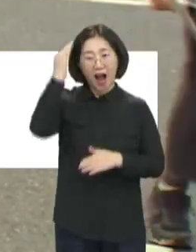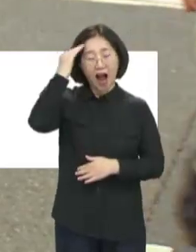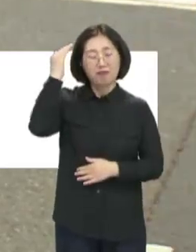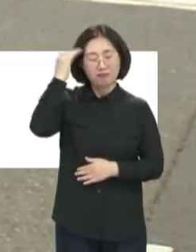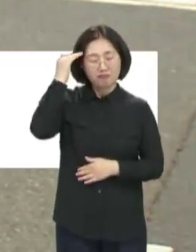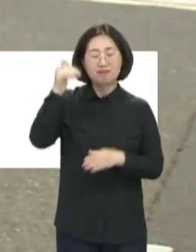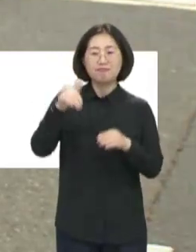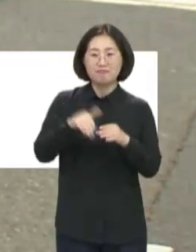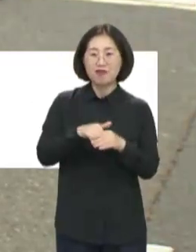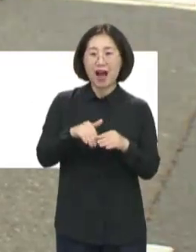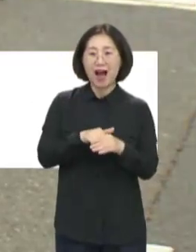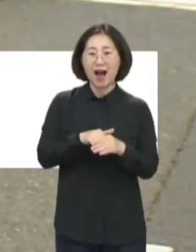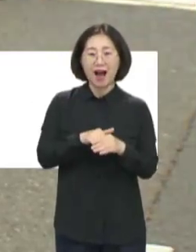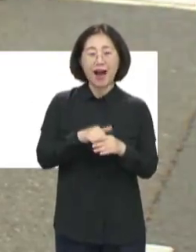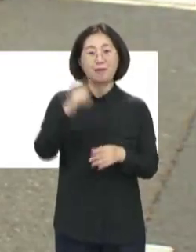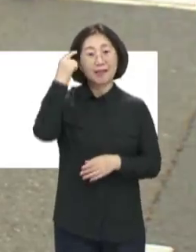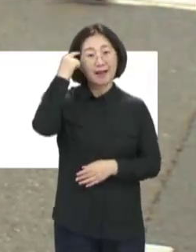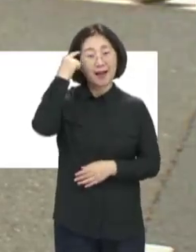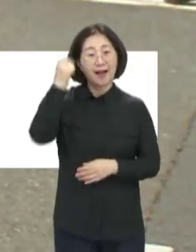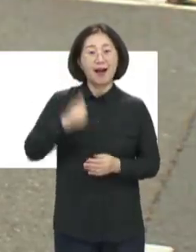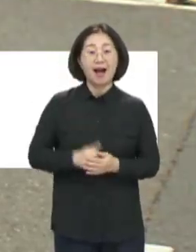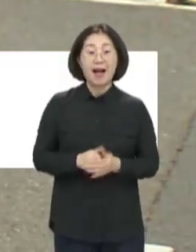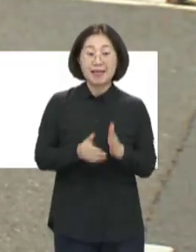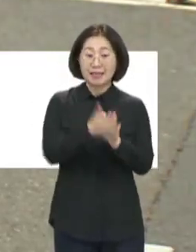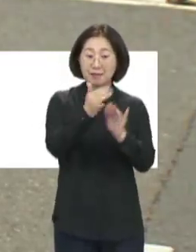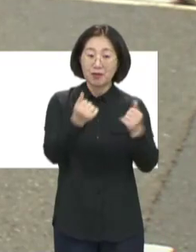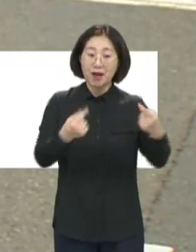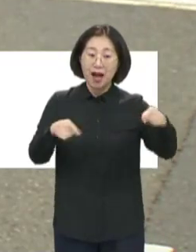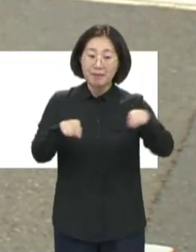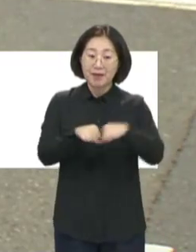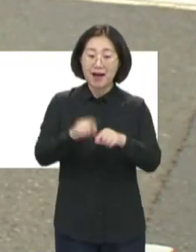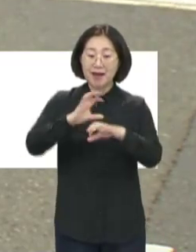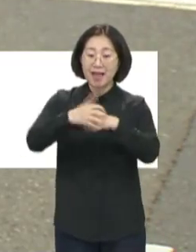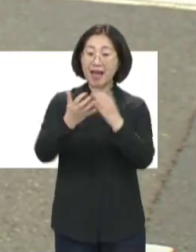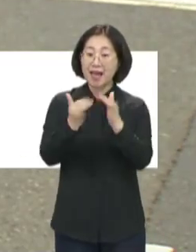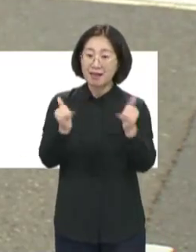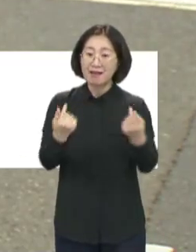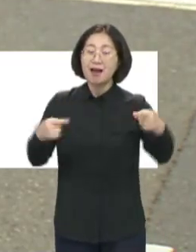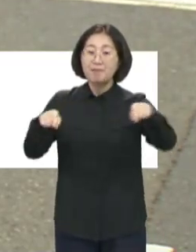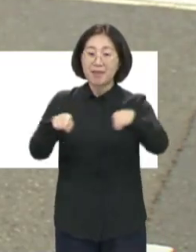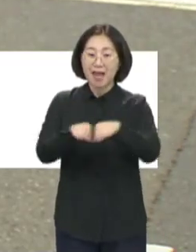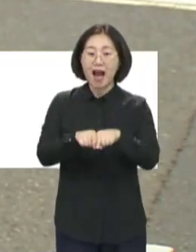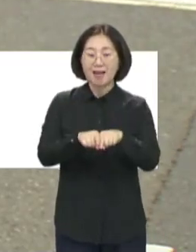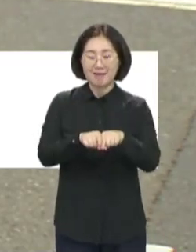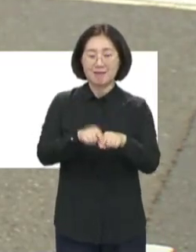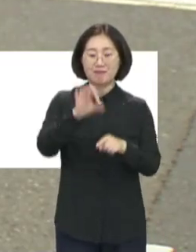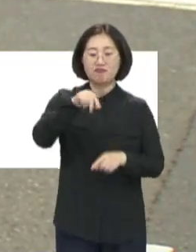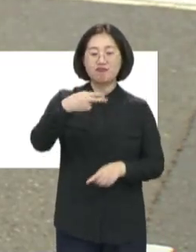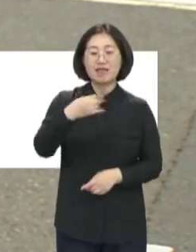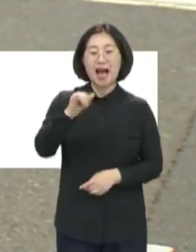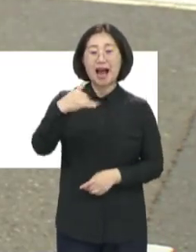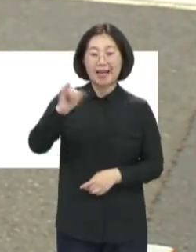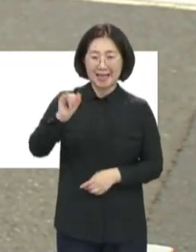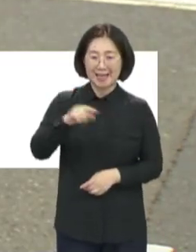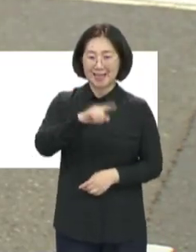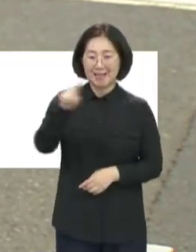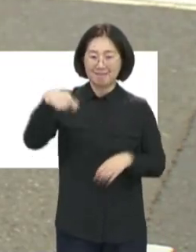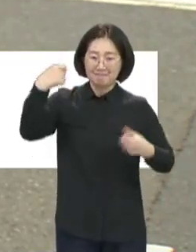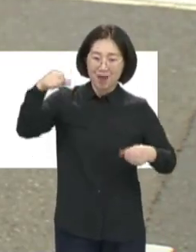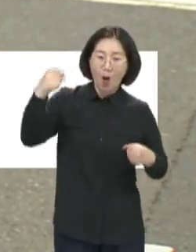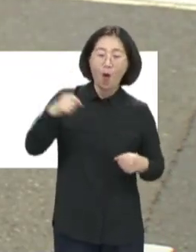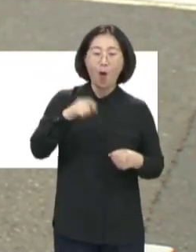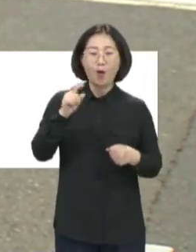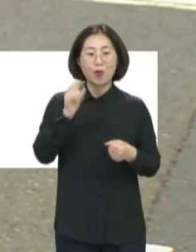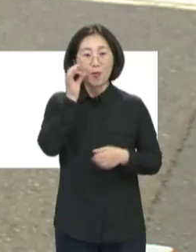것이 가장 세계적인 거라고 생각합니다. 시민들과 함께하고 세계인들과 함께하는 대전 웃다리 농악이 선보일 수 있는 이